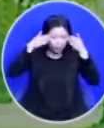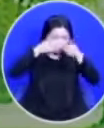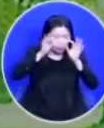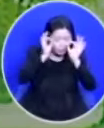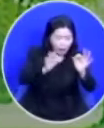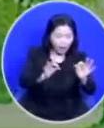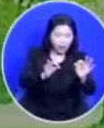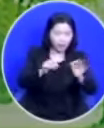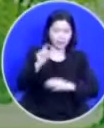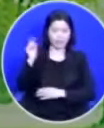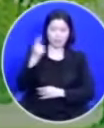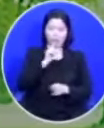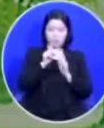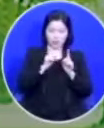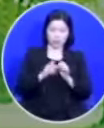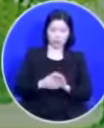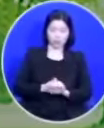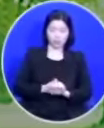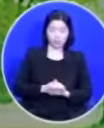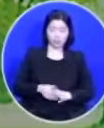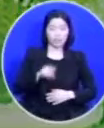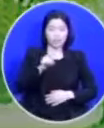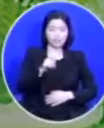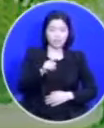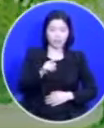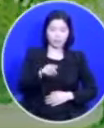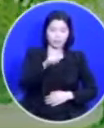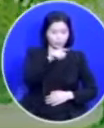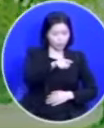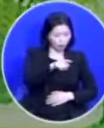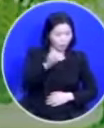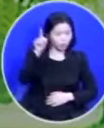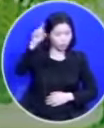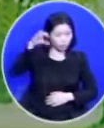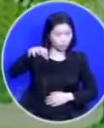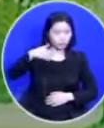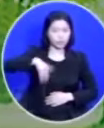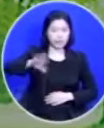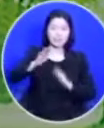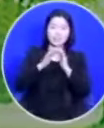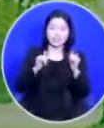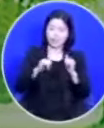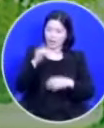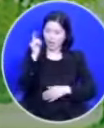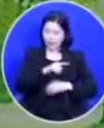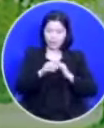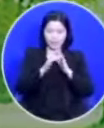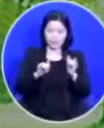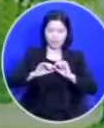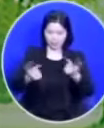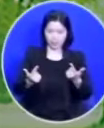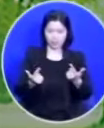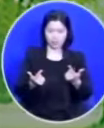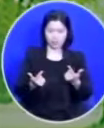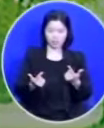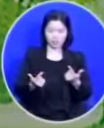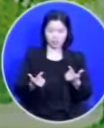위스 그가 천국에 가는 사람이니까 악한 사람이 아니에요